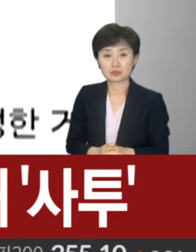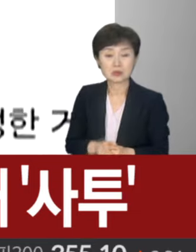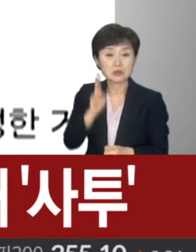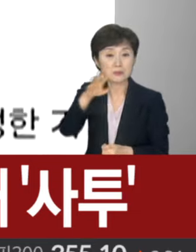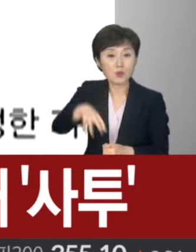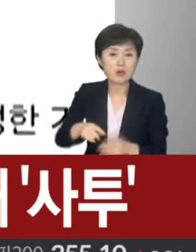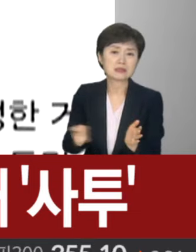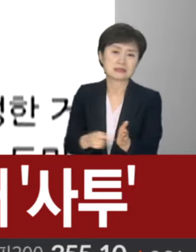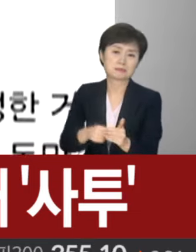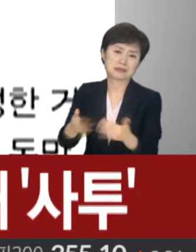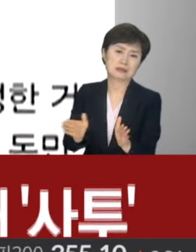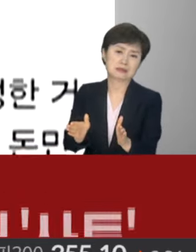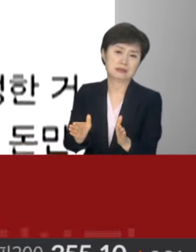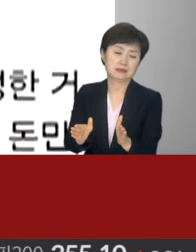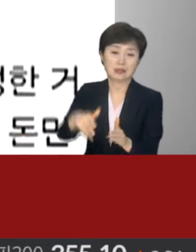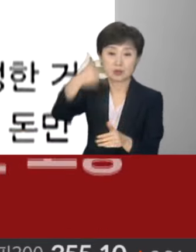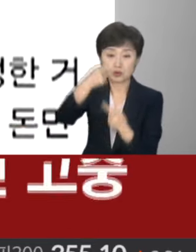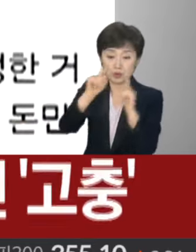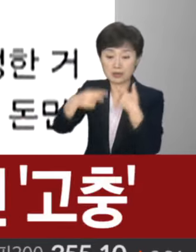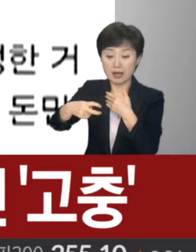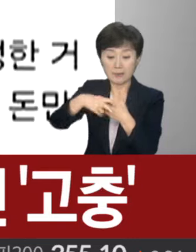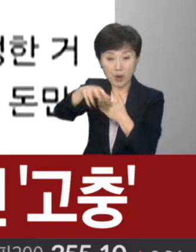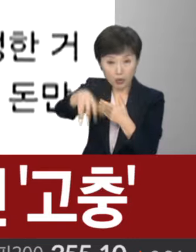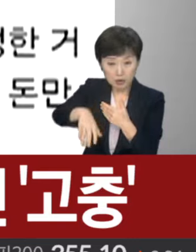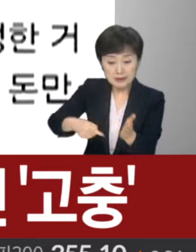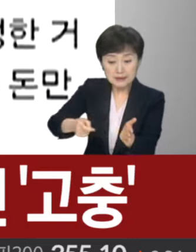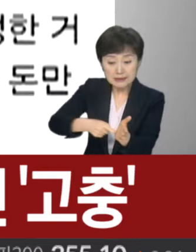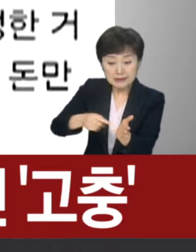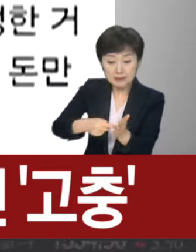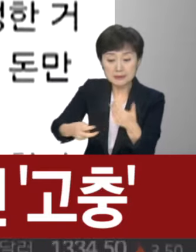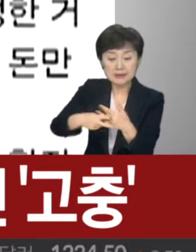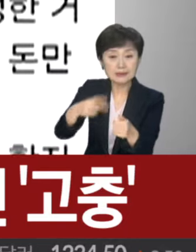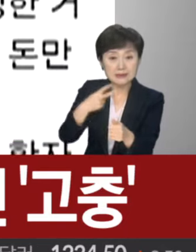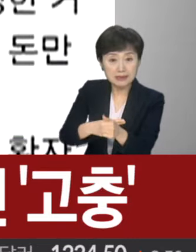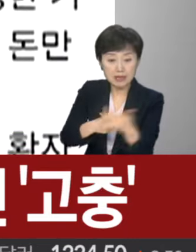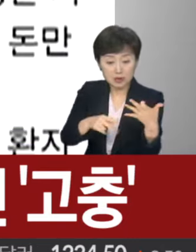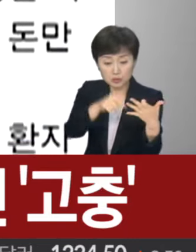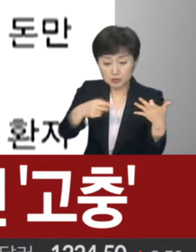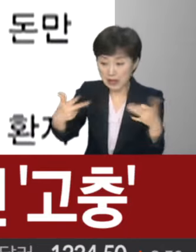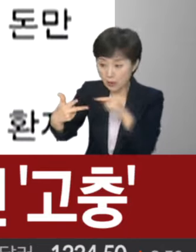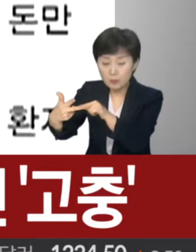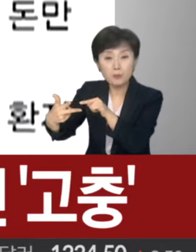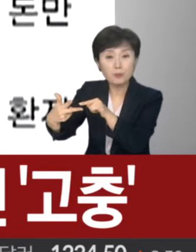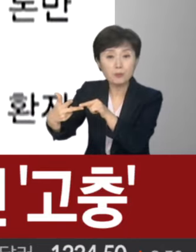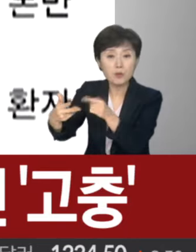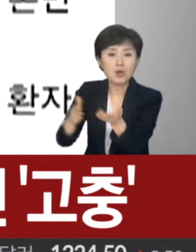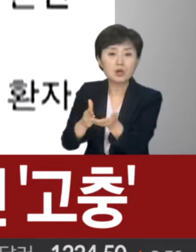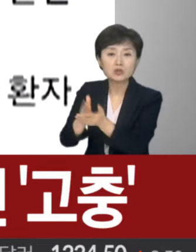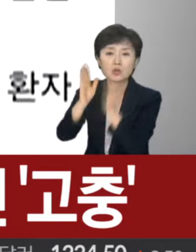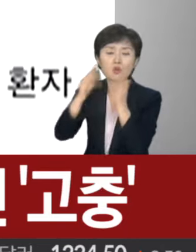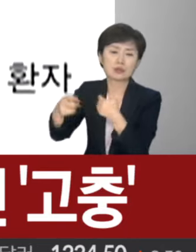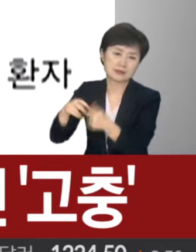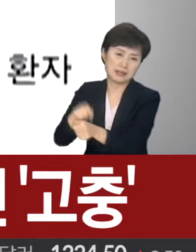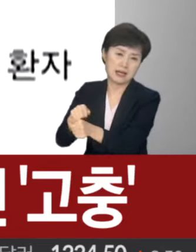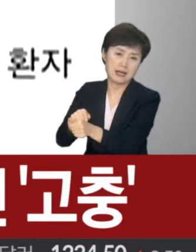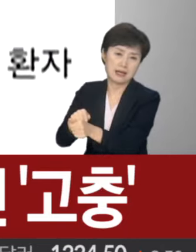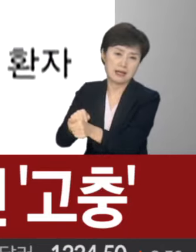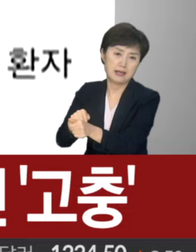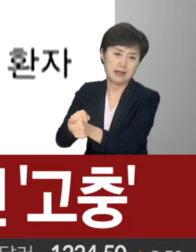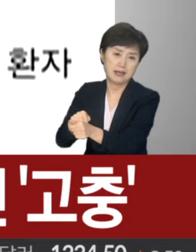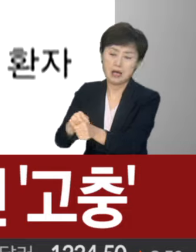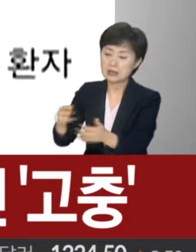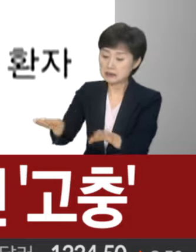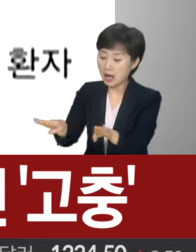곳은 응급실입니다. 조선대병원 응급의학과 의사 17명 중 9명이 전공입니다. 전남대병원도 22명이